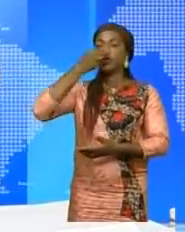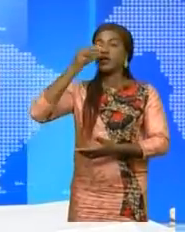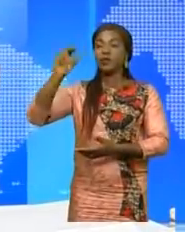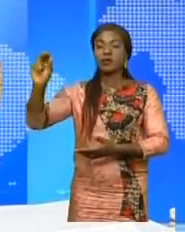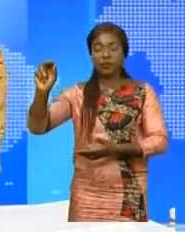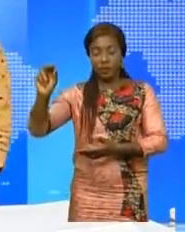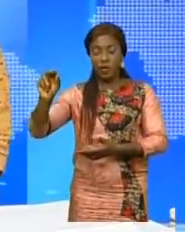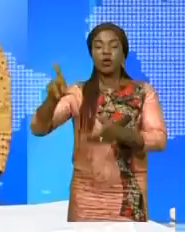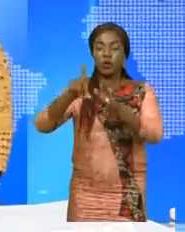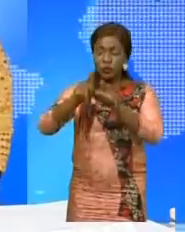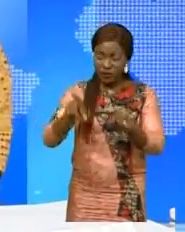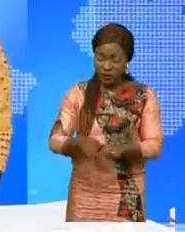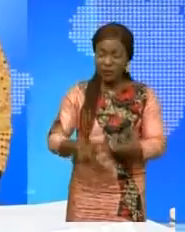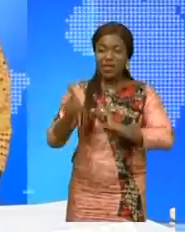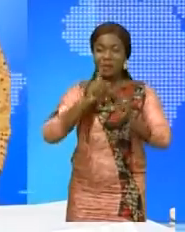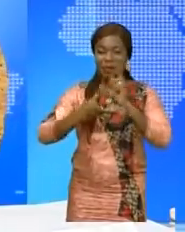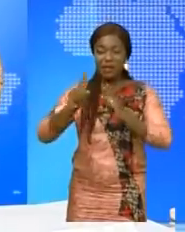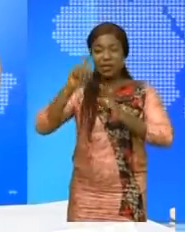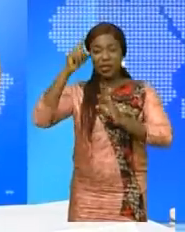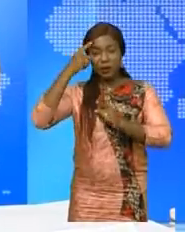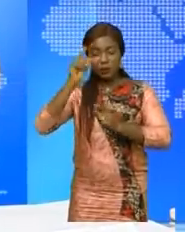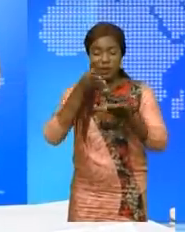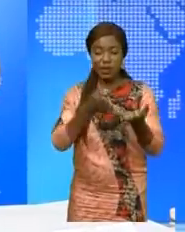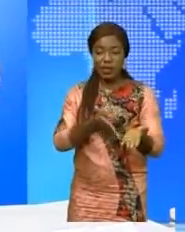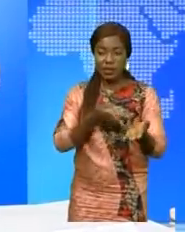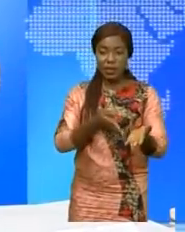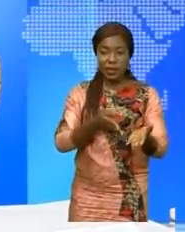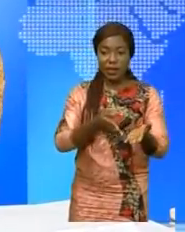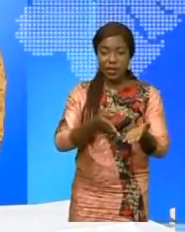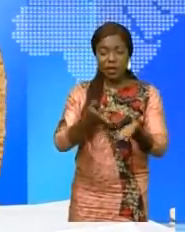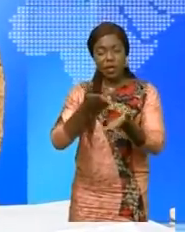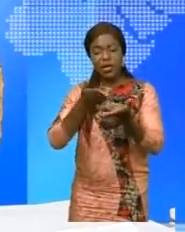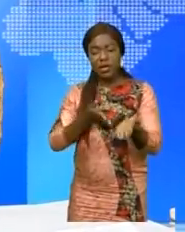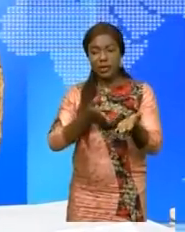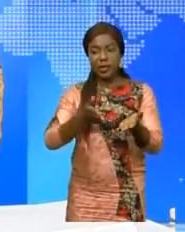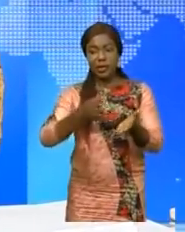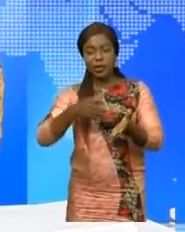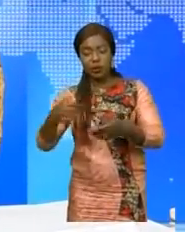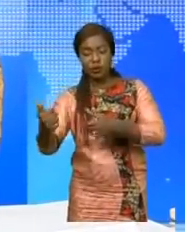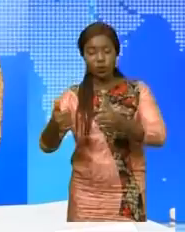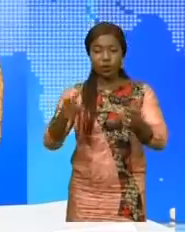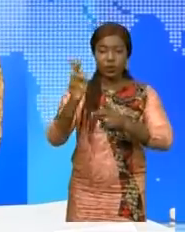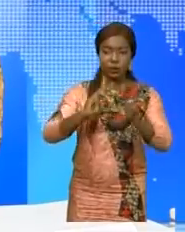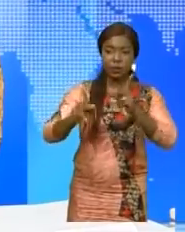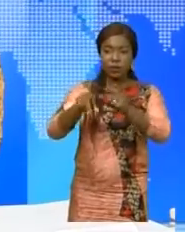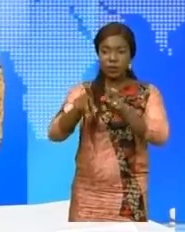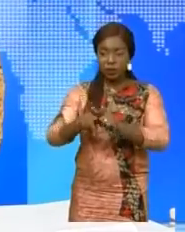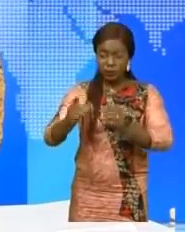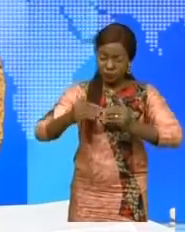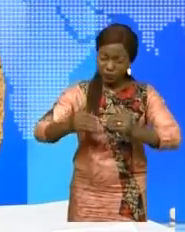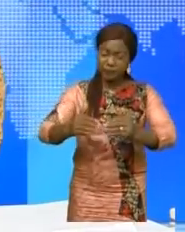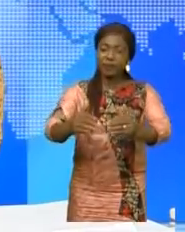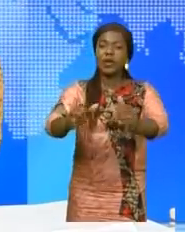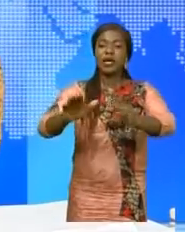du mans a conféré avec les humanités rêveront dans son secteur ils ont été invités de miner à bien leur mission